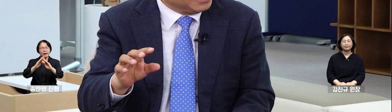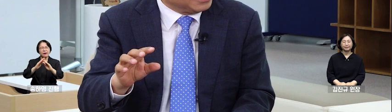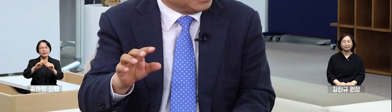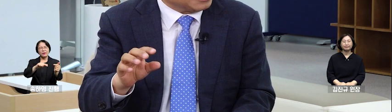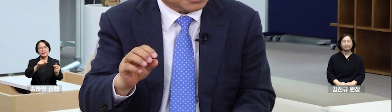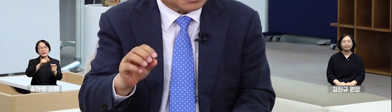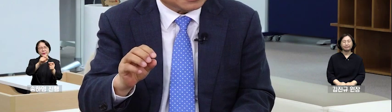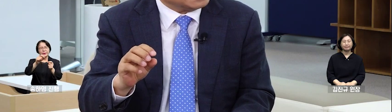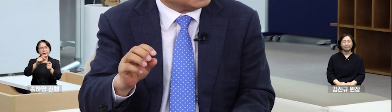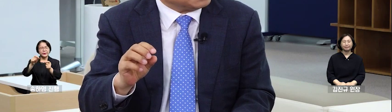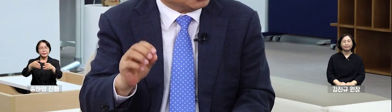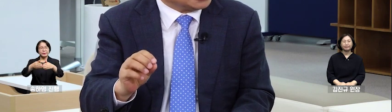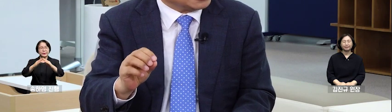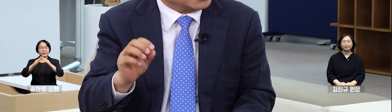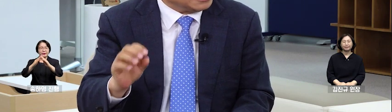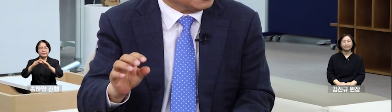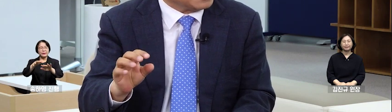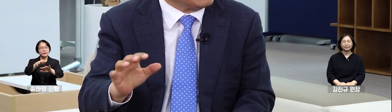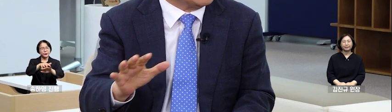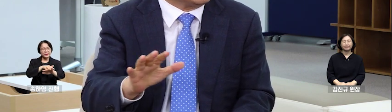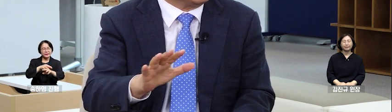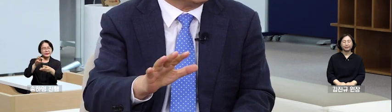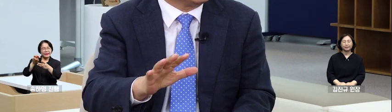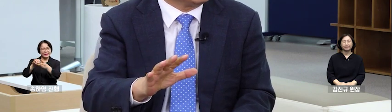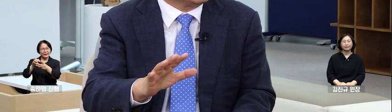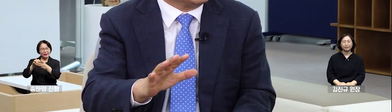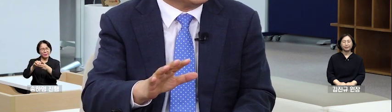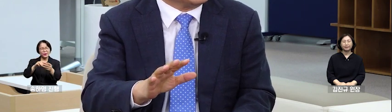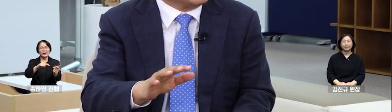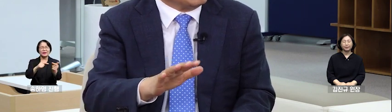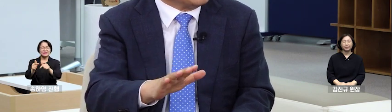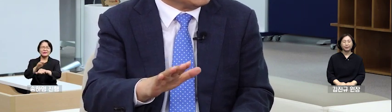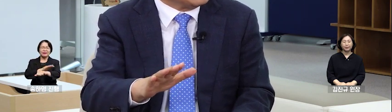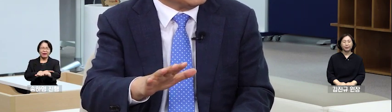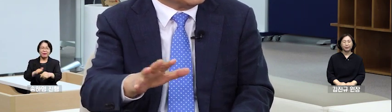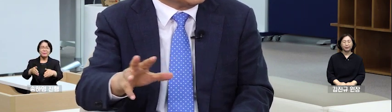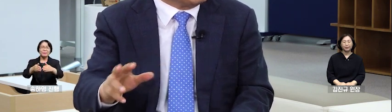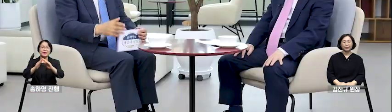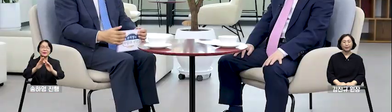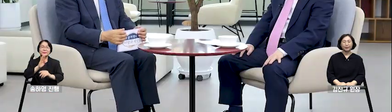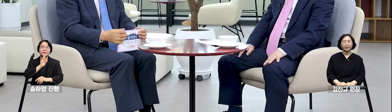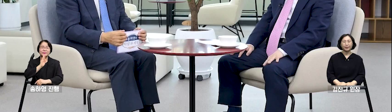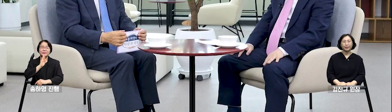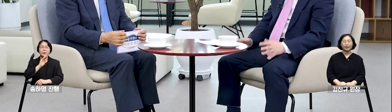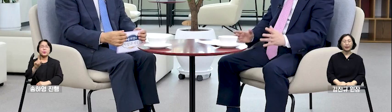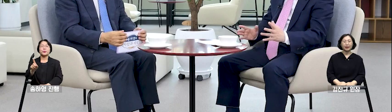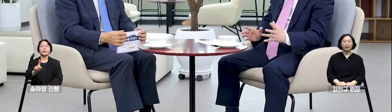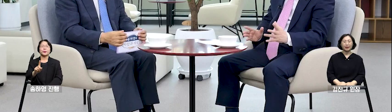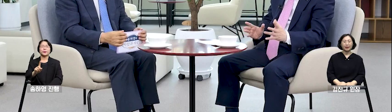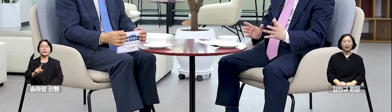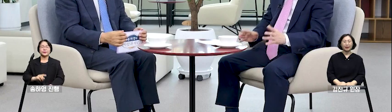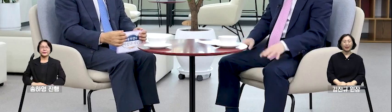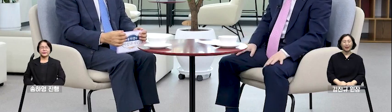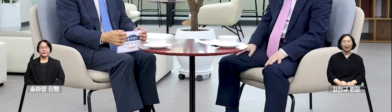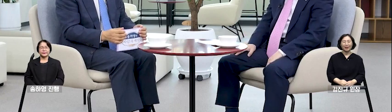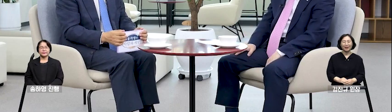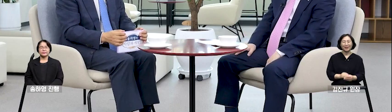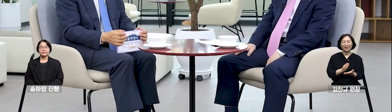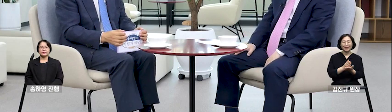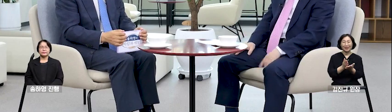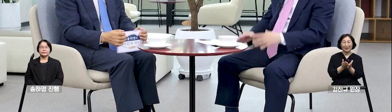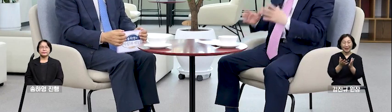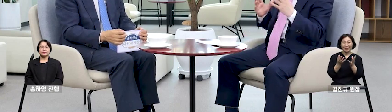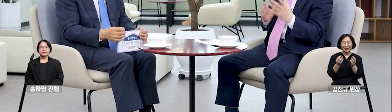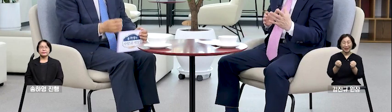들이 뭐 조직이 랄까 센터를 거고 화이트 예 어떤 뭐 다 말씀드릴 게 좀 길 텐데 자